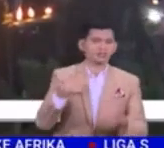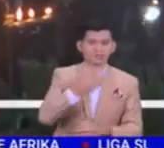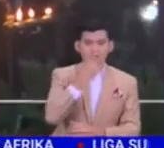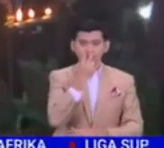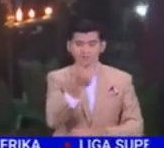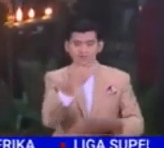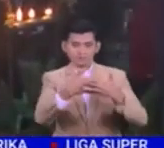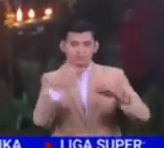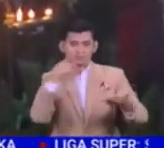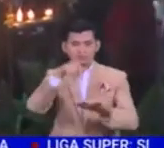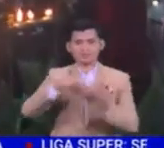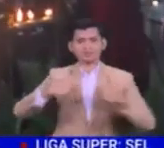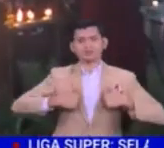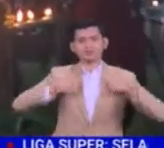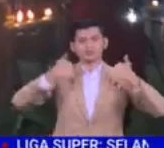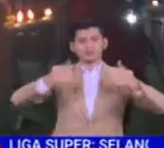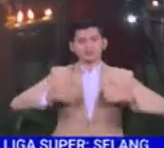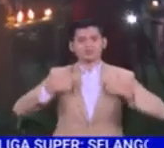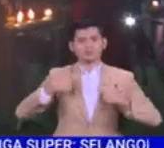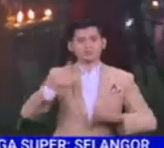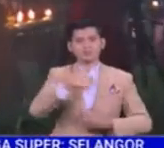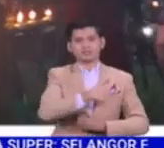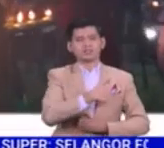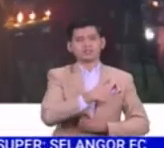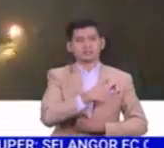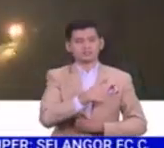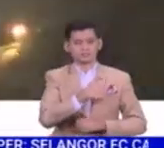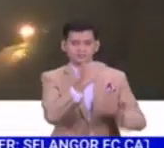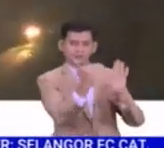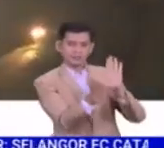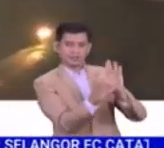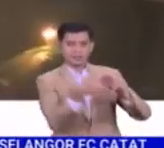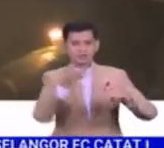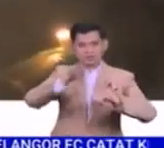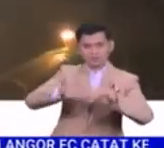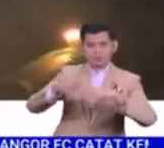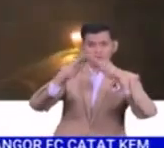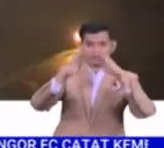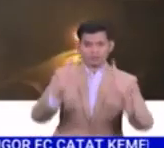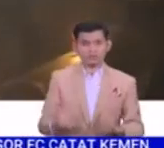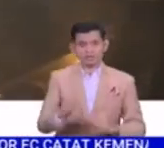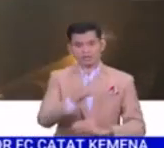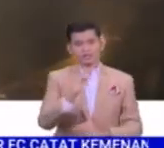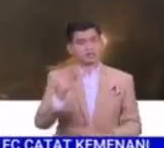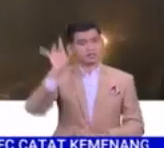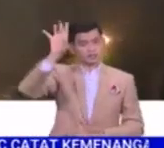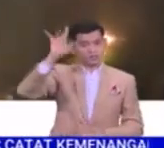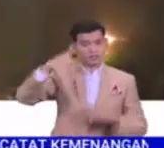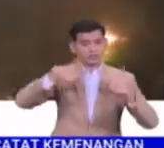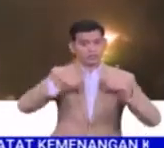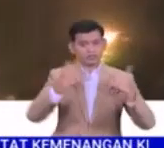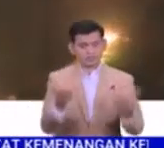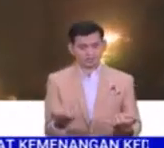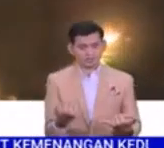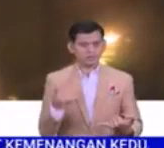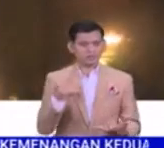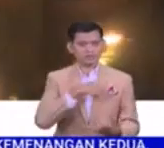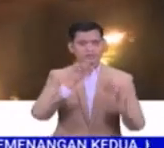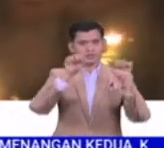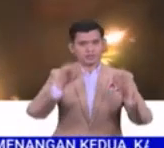raya kita dah banyak tersekat ataupun duduk di rumah dan sebagainya. InsyaAllah bila dengan adanya seperti ini